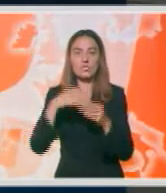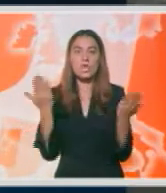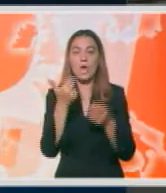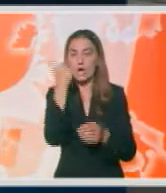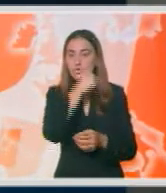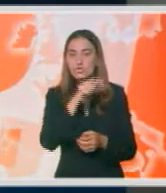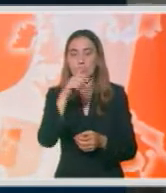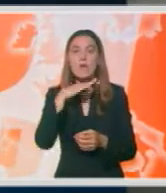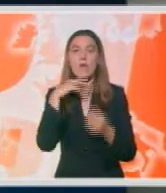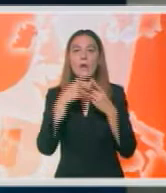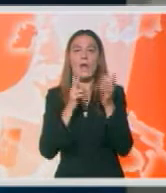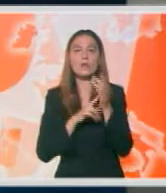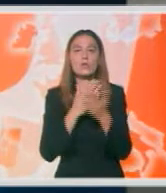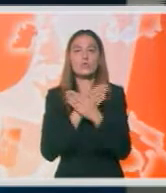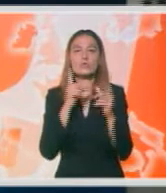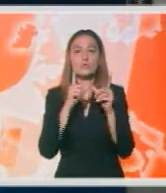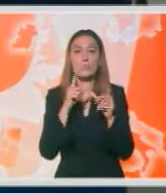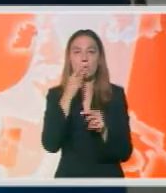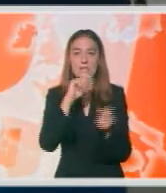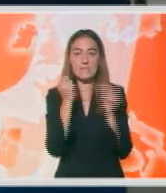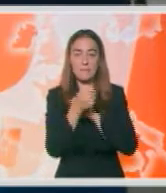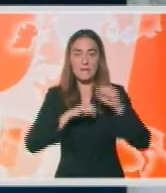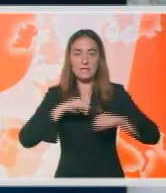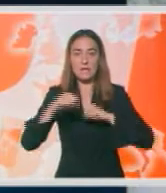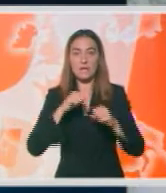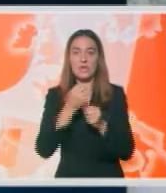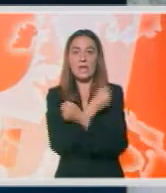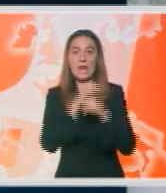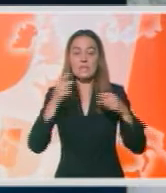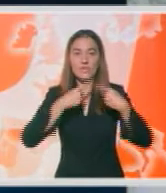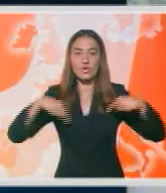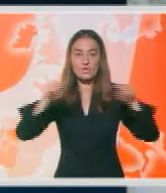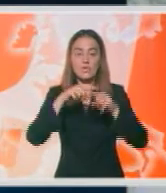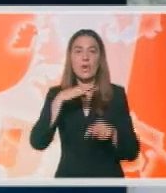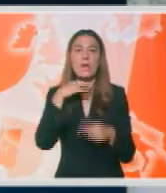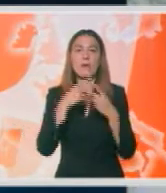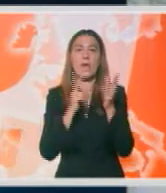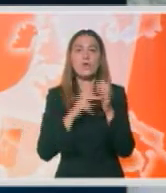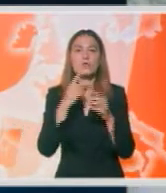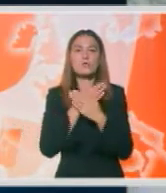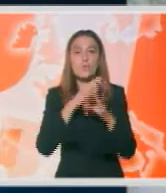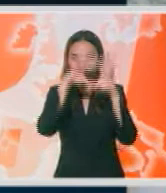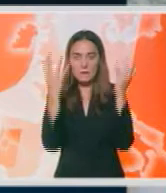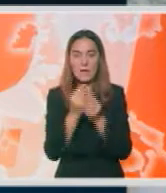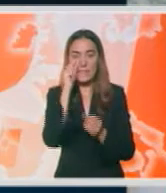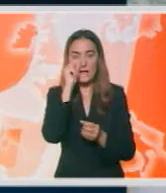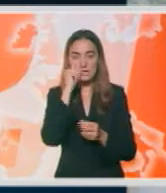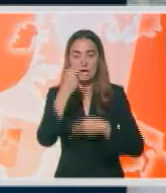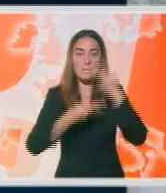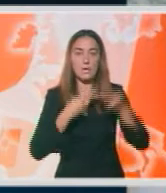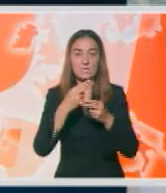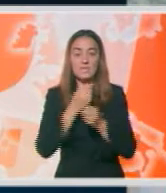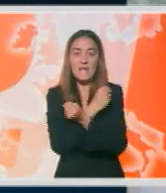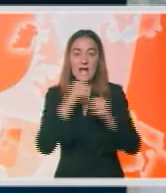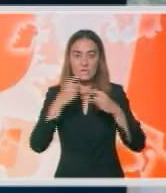što je Ganžu. Zeng Weilin je zamenik direktora razvojne zone Ganžua. Bruto nacionalni proizvod razvojne zone je